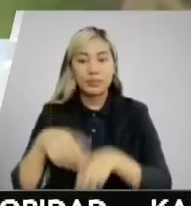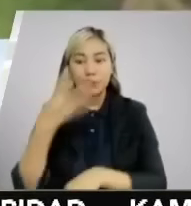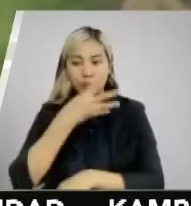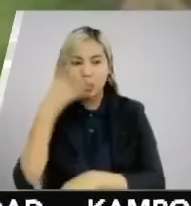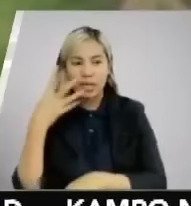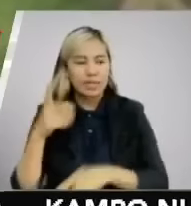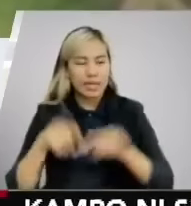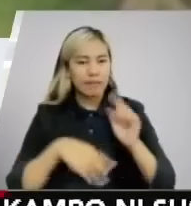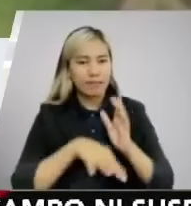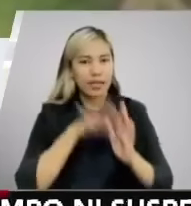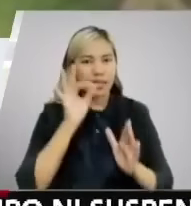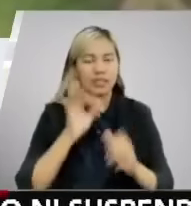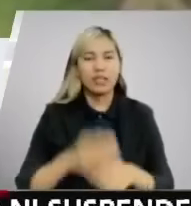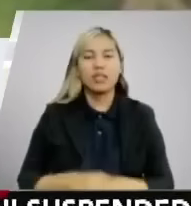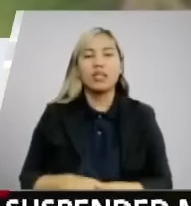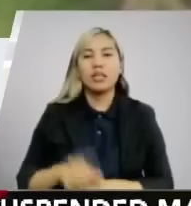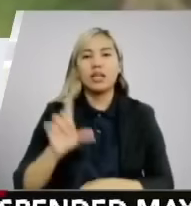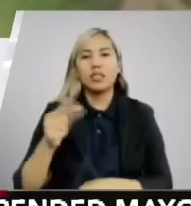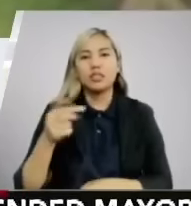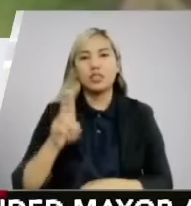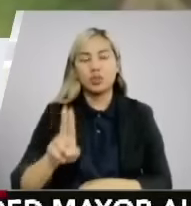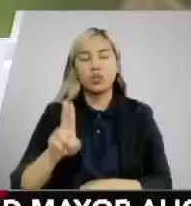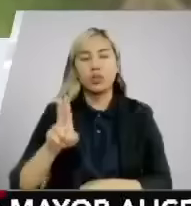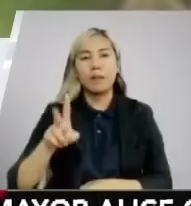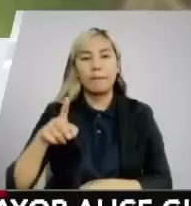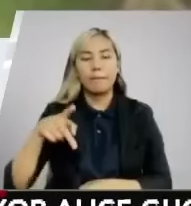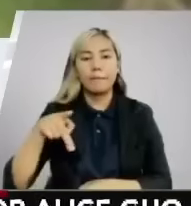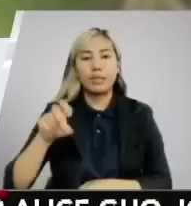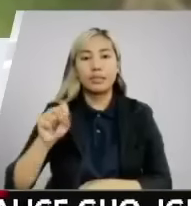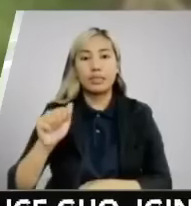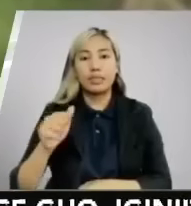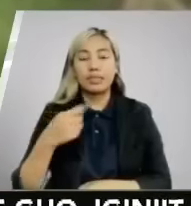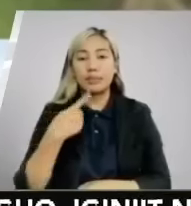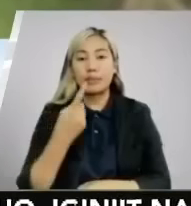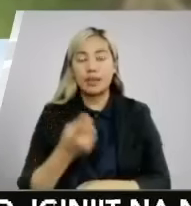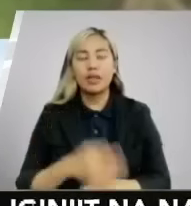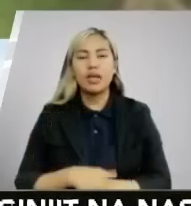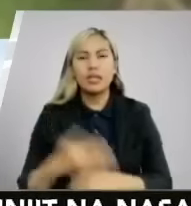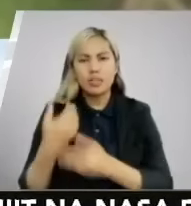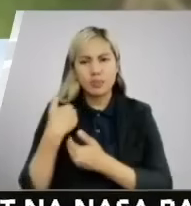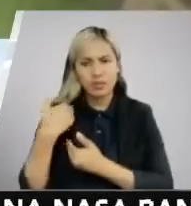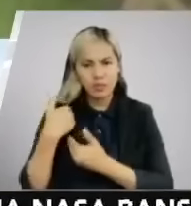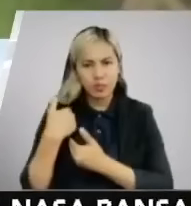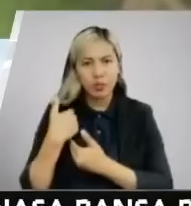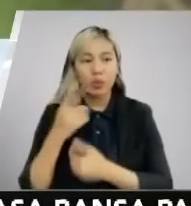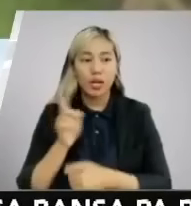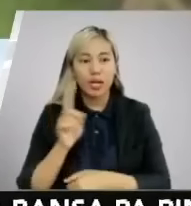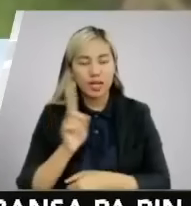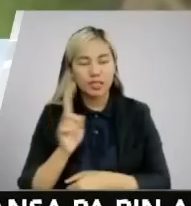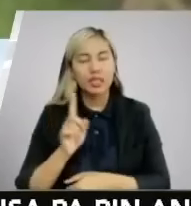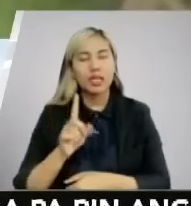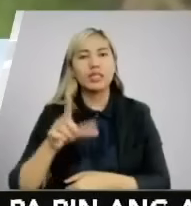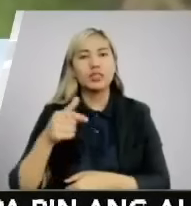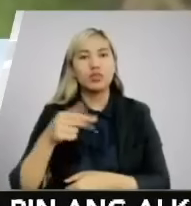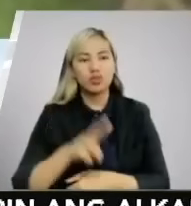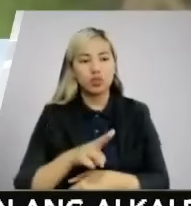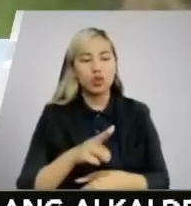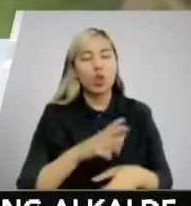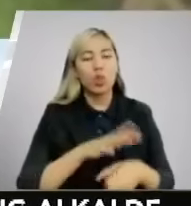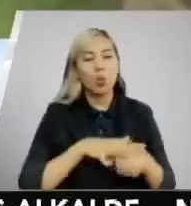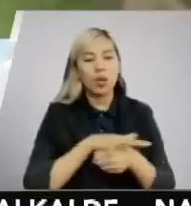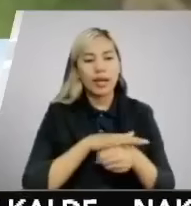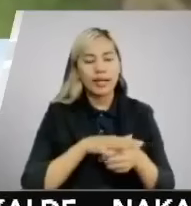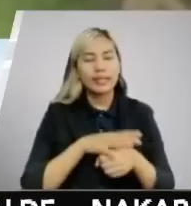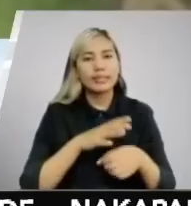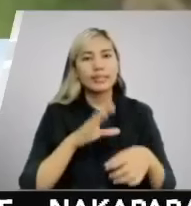government units yung may hawak o may jurisdiction at namamahala sa mga local civil registry kung saan nag-a-apply para makakuha ng birth